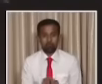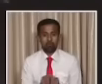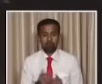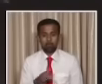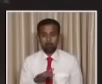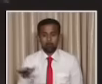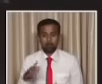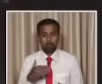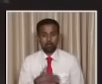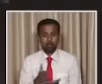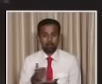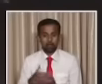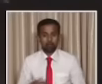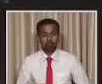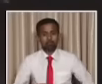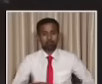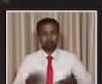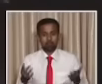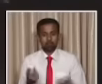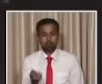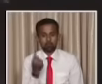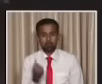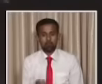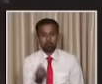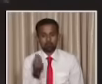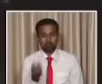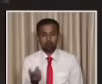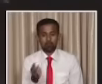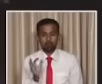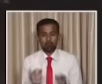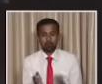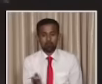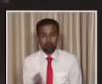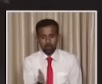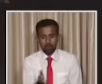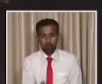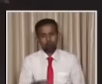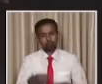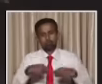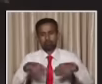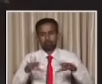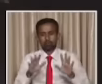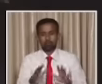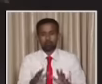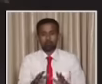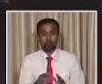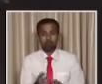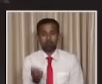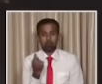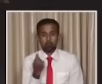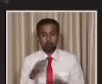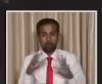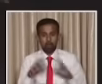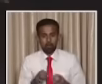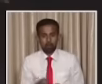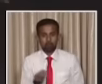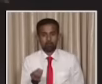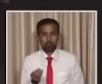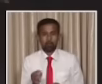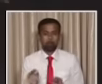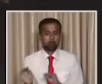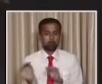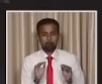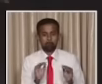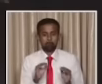ටික බෙදලා දීලා ඔවුන්ට බදු දෙන්න ඒ වතු කම්කරු ජනතාවටම ඔවුන්ට ඉඩම් වල බදු අයිතිය ලබා දෙනන්නේ මේ මිනිස්සු. ඊට පස්සේ